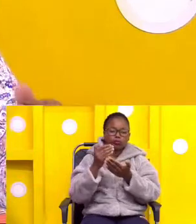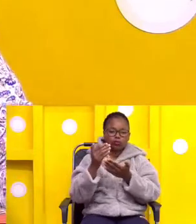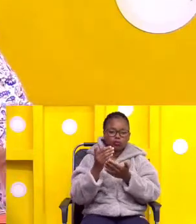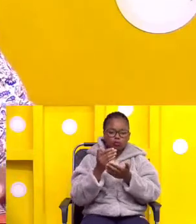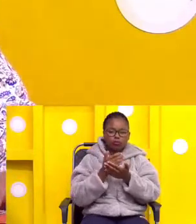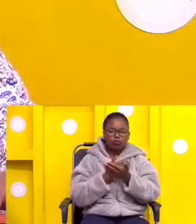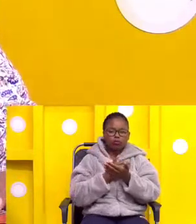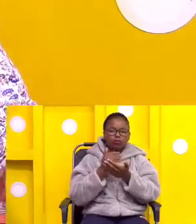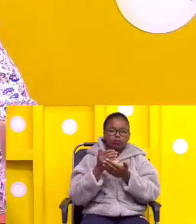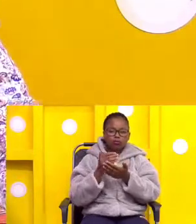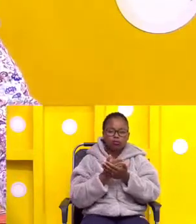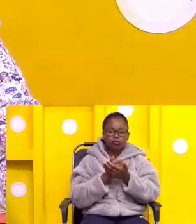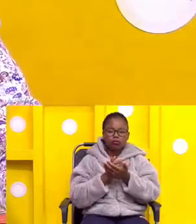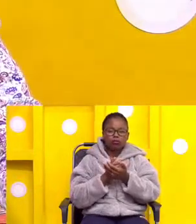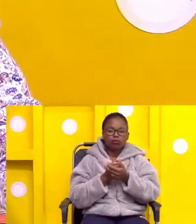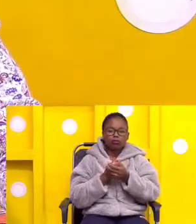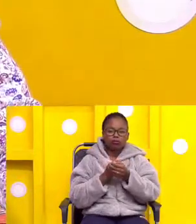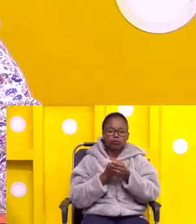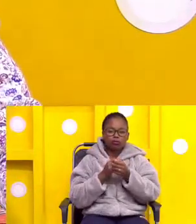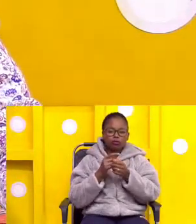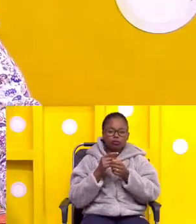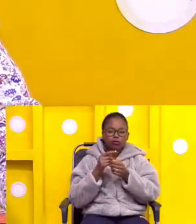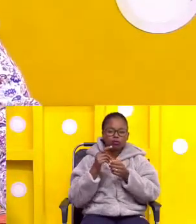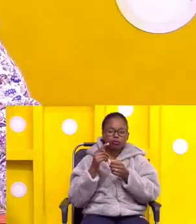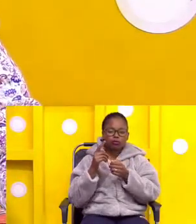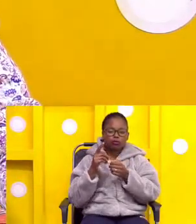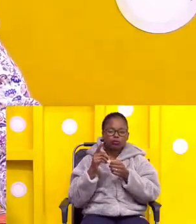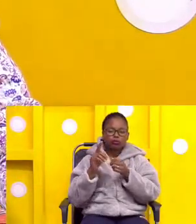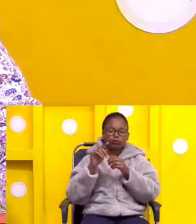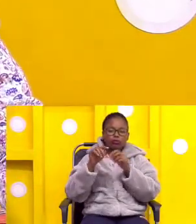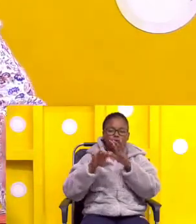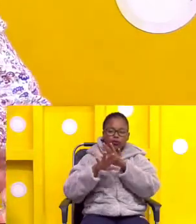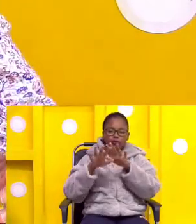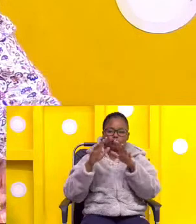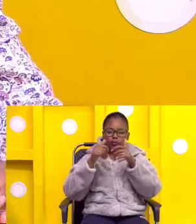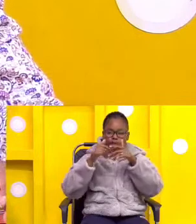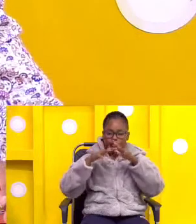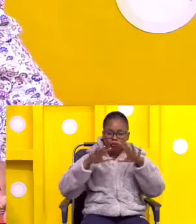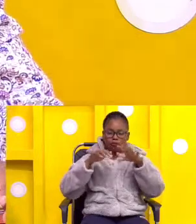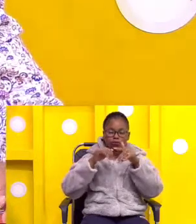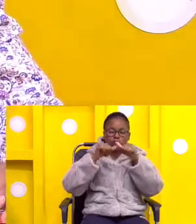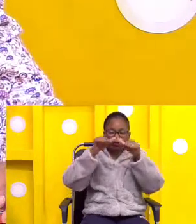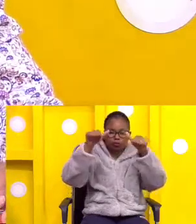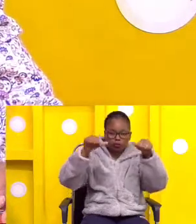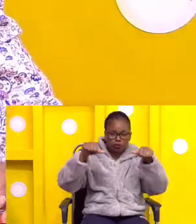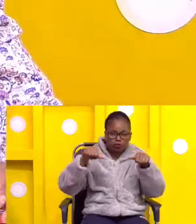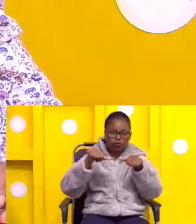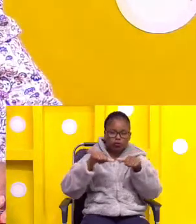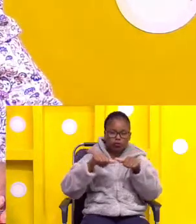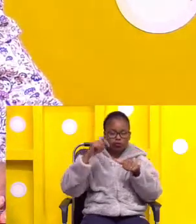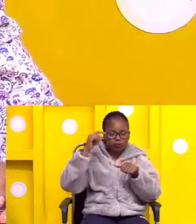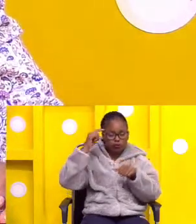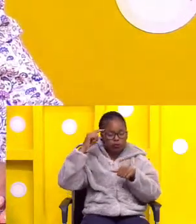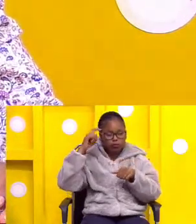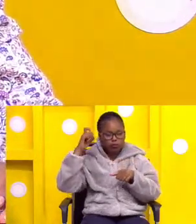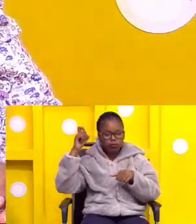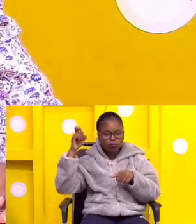kũgetha maragetha tondũ nĩ marathimĩirwo kĩgongona-inĩ na ngai nĩ akamahe meciria ma kũririkana